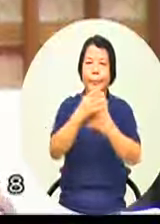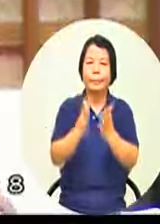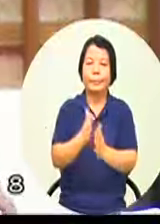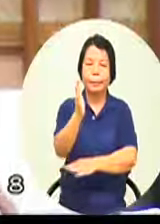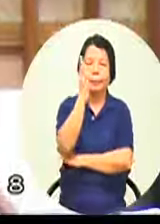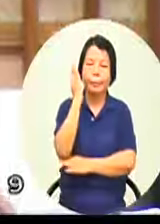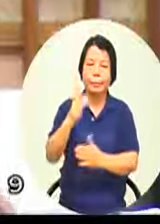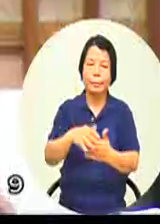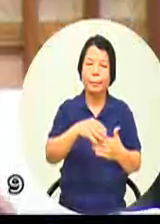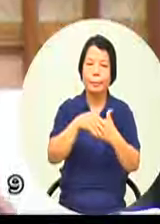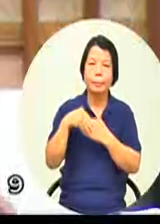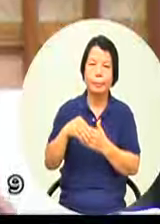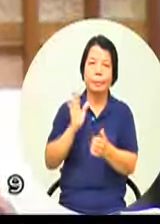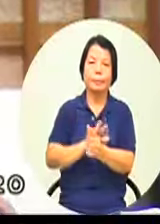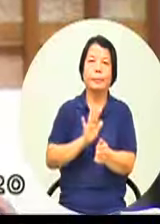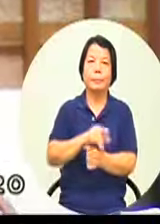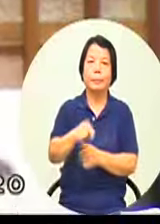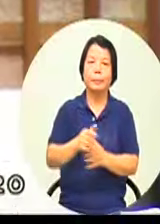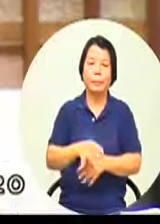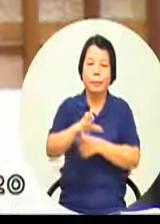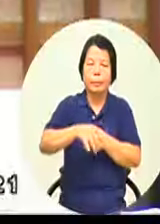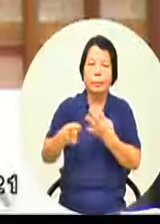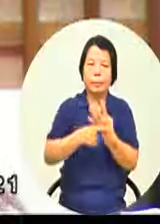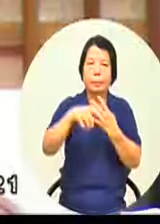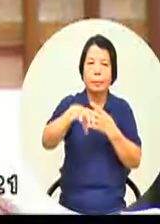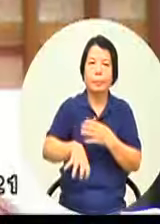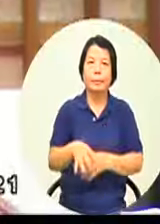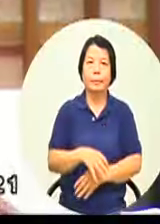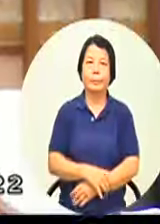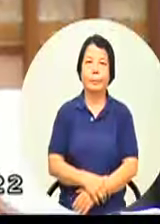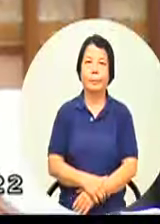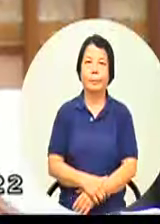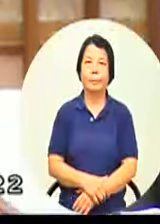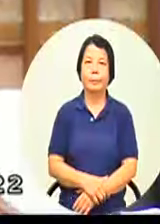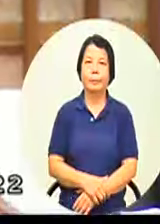之下，跟我们高雄市农业局的